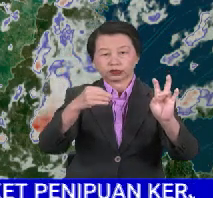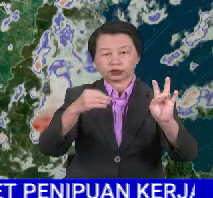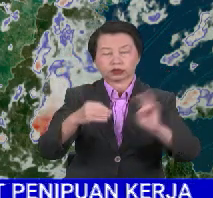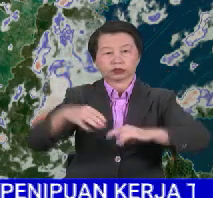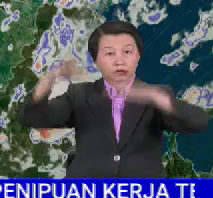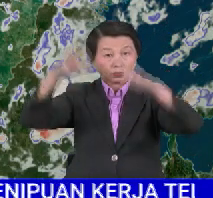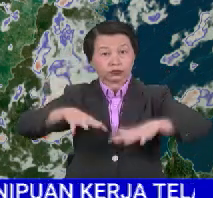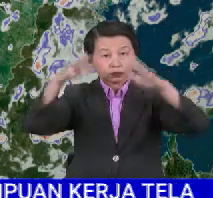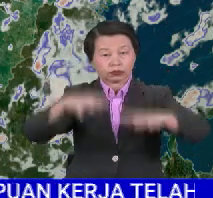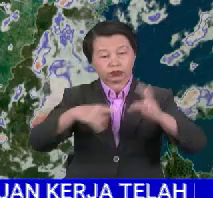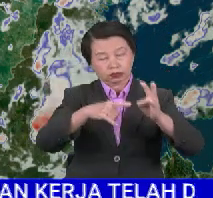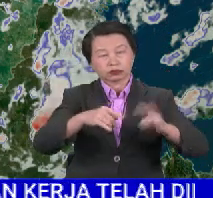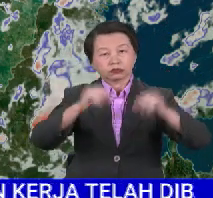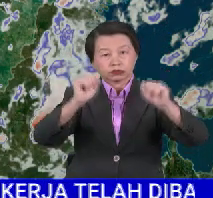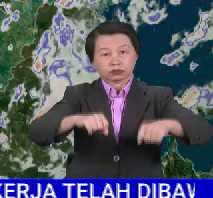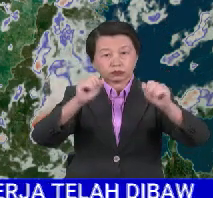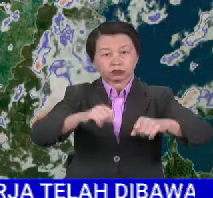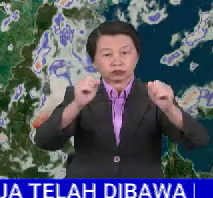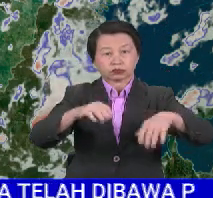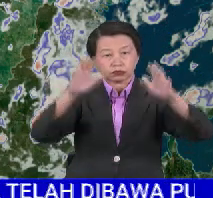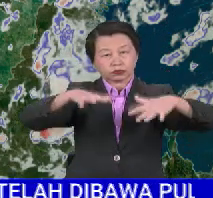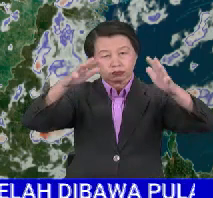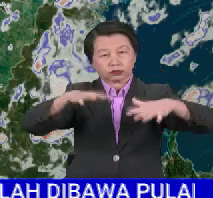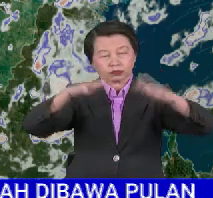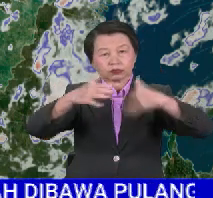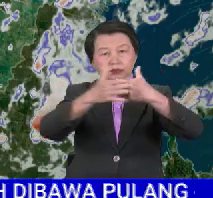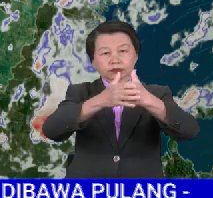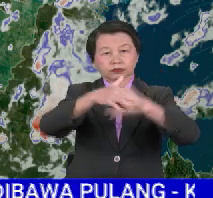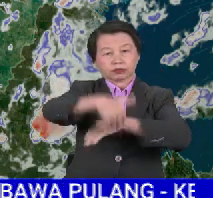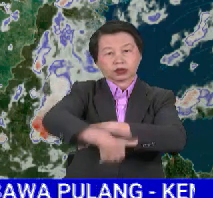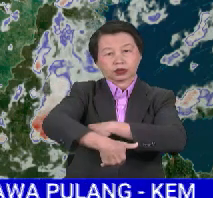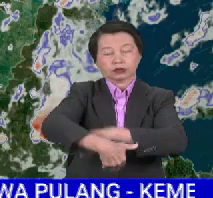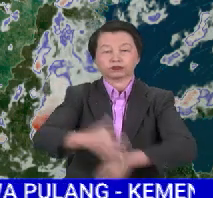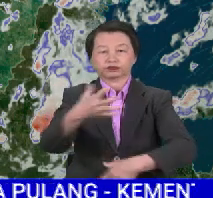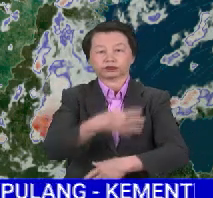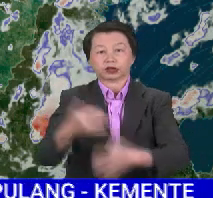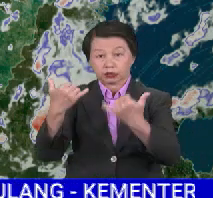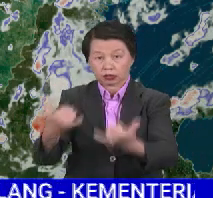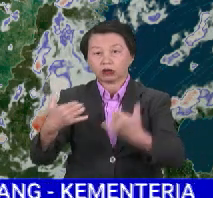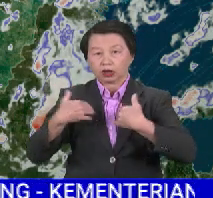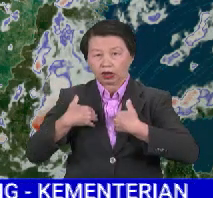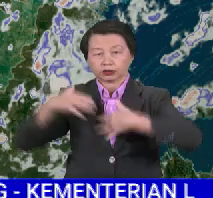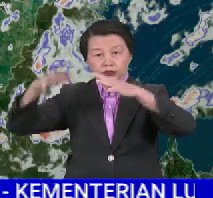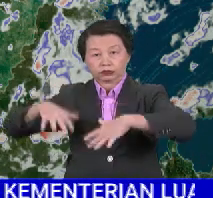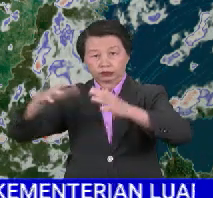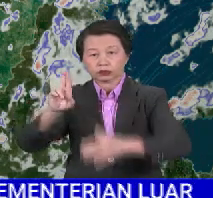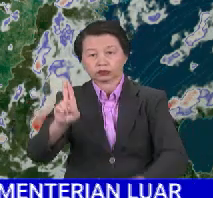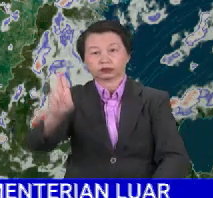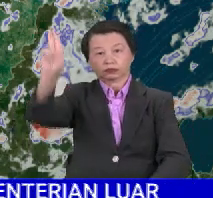keadaan hujan ini dijangkakan mampu untuk berlarutan sehingga ke malam nanti. Hujan juga sedang berlaku di negeri